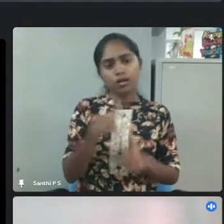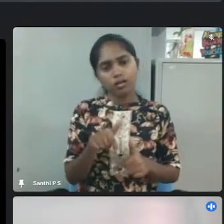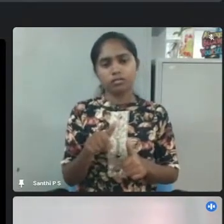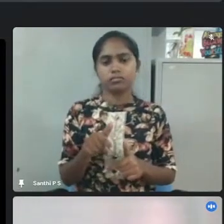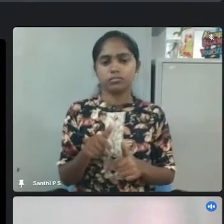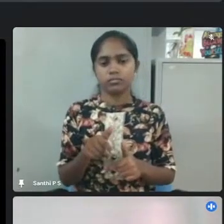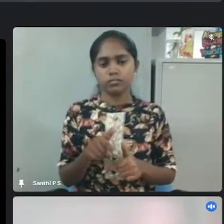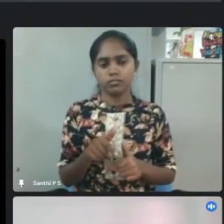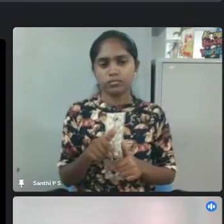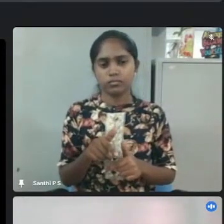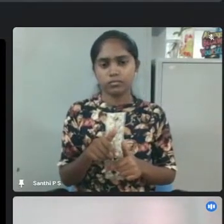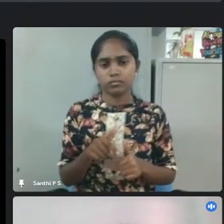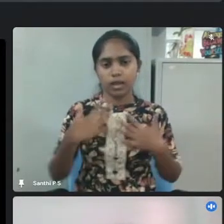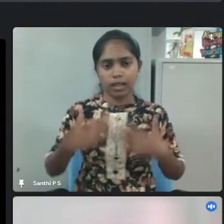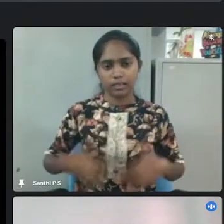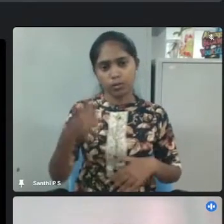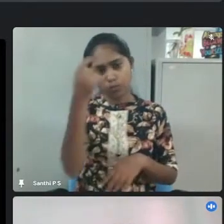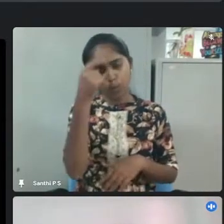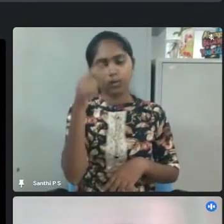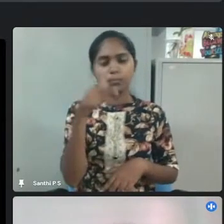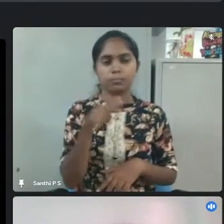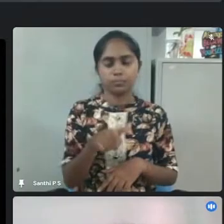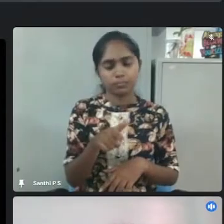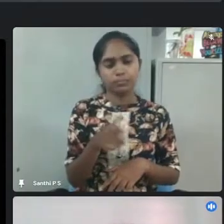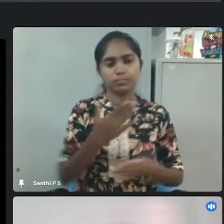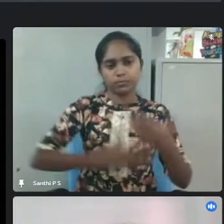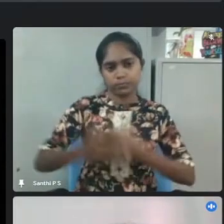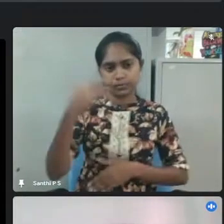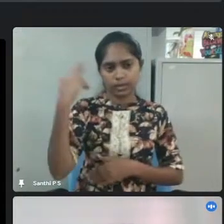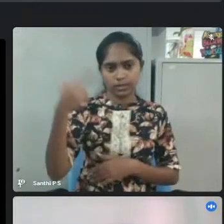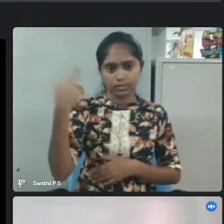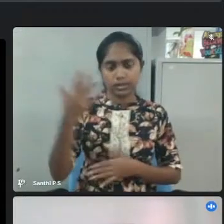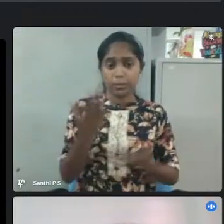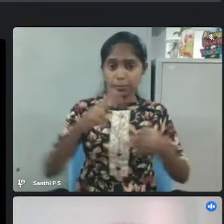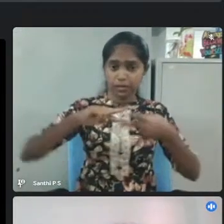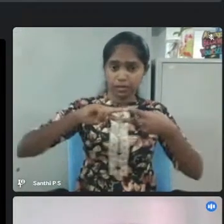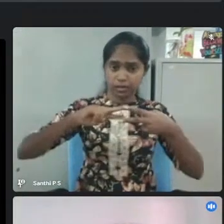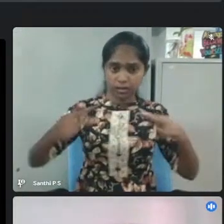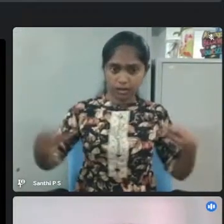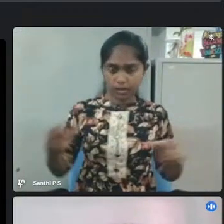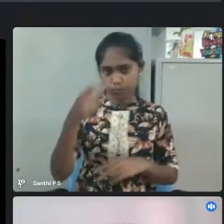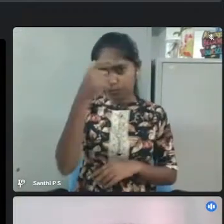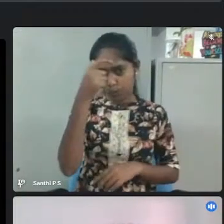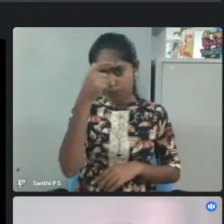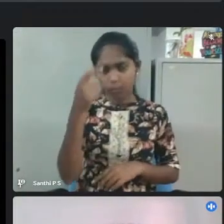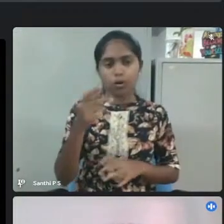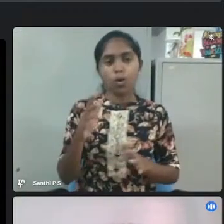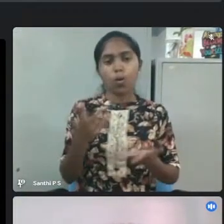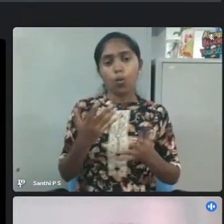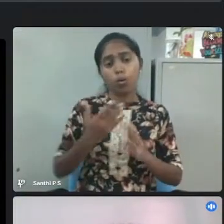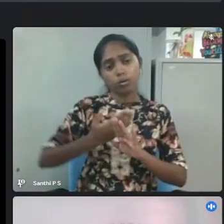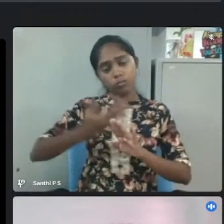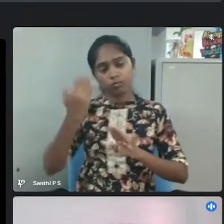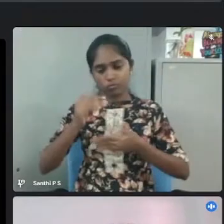ഈ ഒരു ഭിന്നശേഷിയുടെ കാരണങ്ങൾ. അപ്പോൾ ജനിതക ഘടകങ്ങൾ ഉണ്ടാവും, ജനറ്റിക് ഫാക്ടേഴ്സ്. അപ്പോൾ ജനനത്തിന് മുമ്പേ തന്നെ